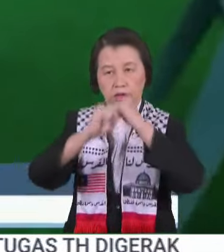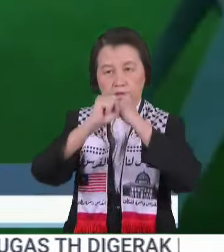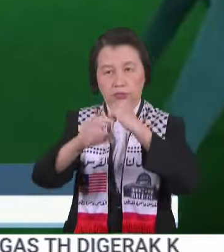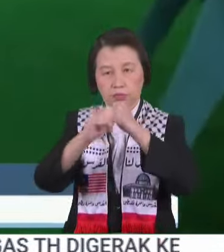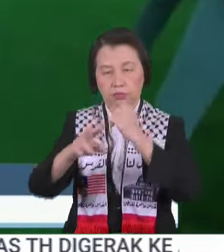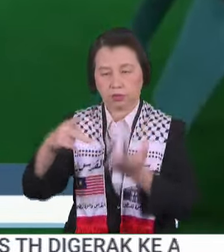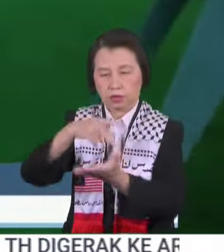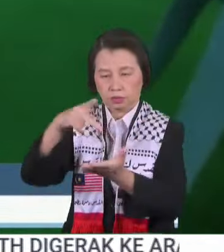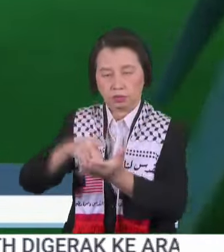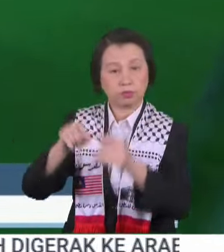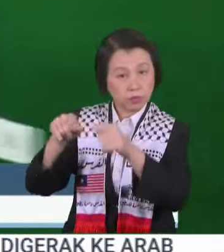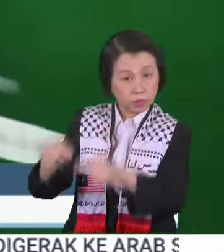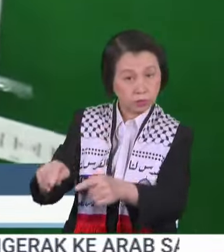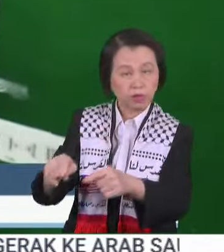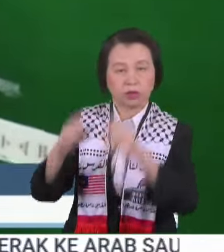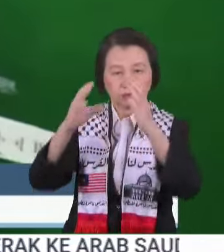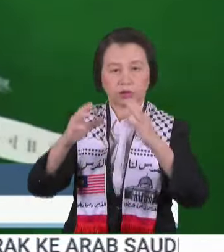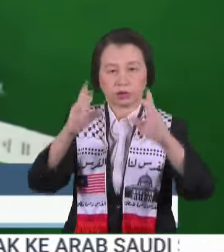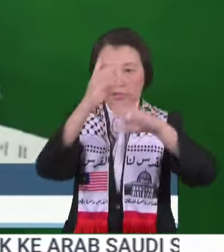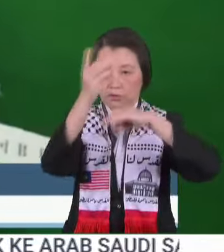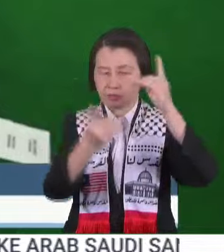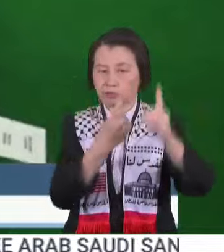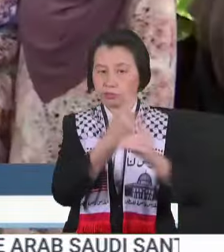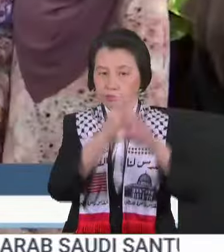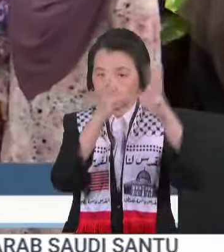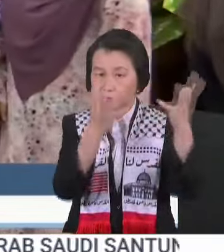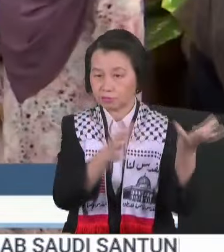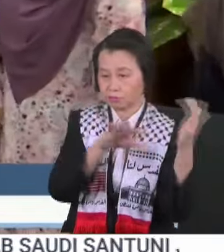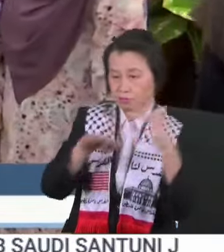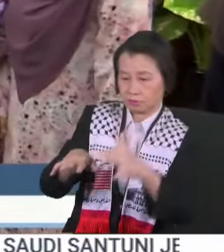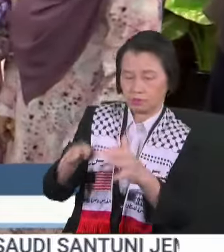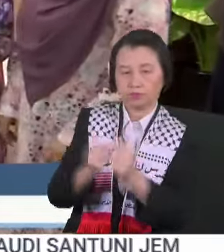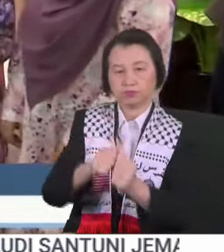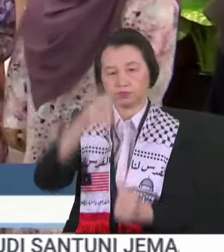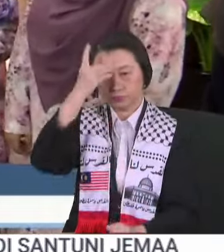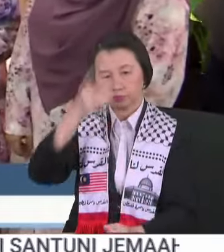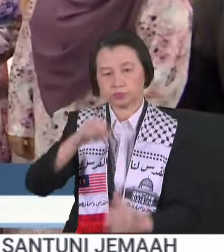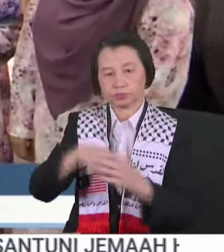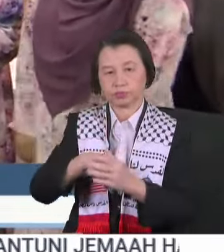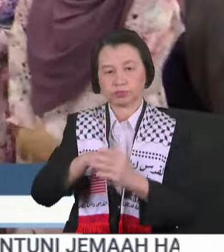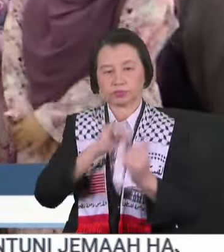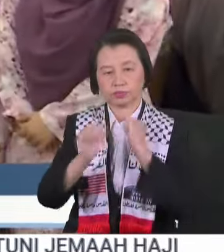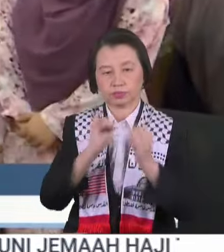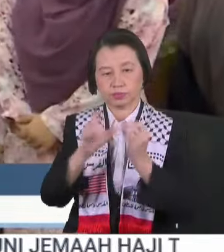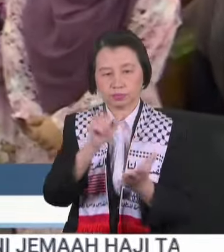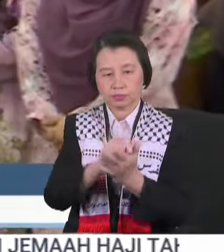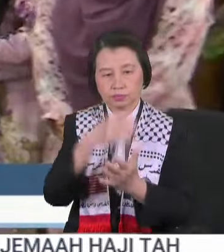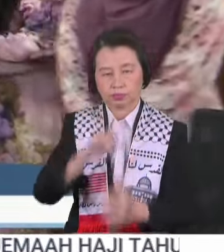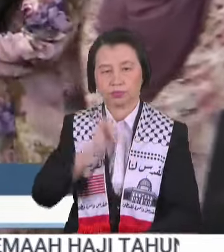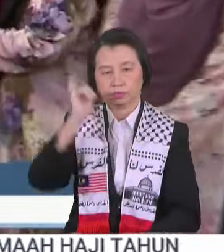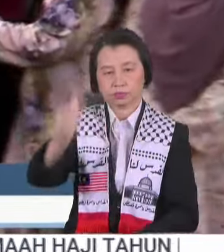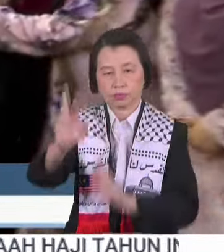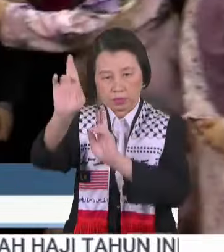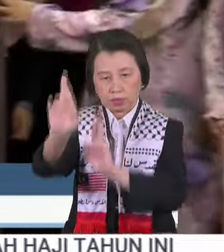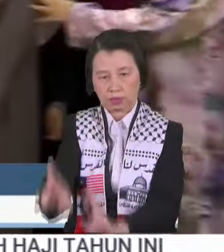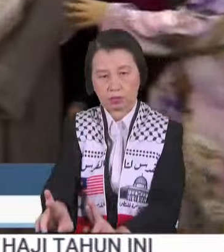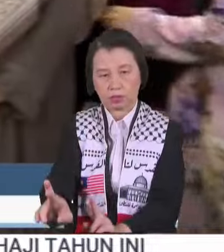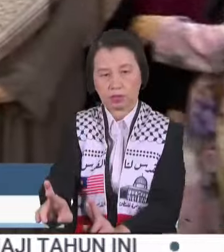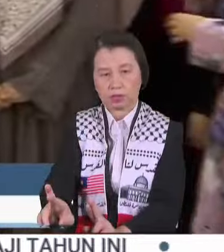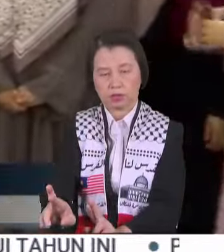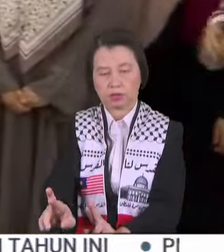kewujudan pusat tersebut secara global. Datuk Misnu mendedahkan demikian dalam sidang media selepas menerima kunjungan hormat